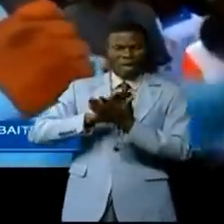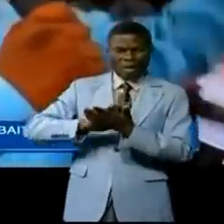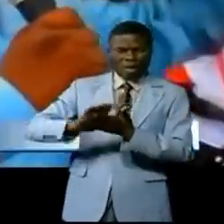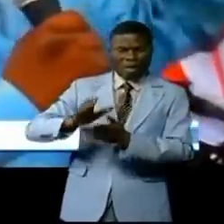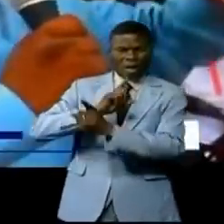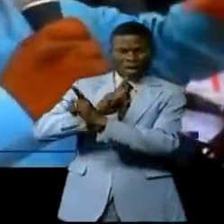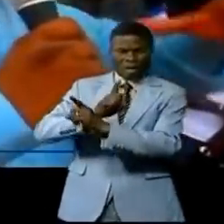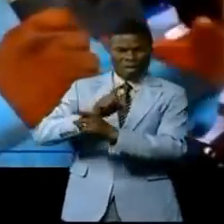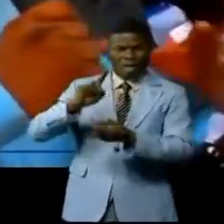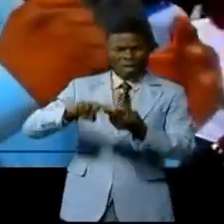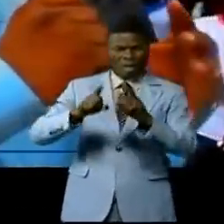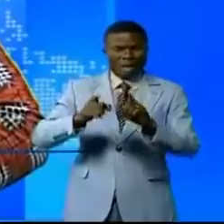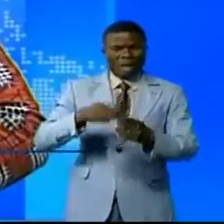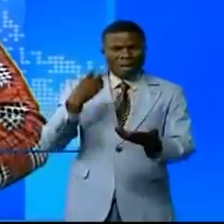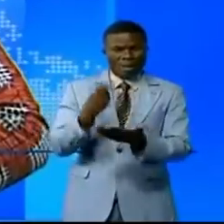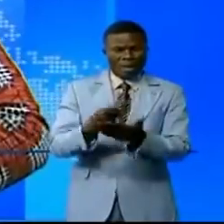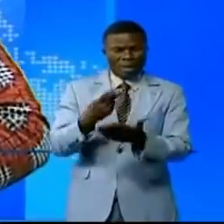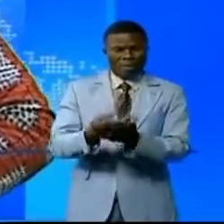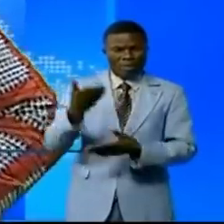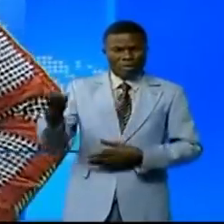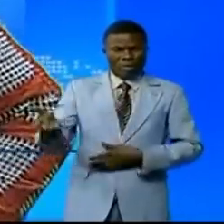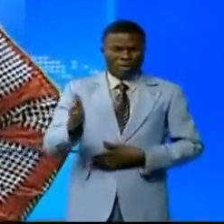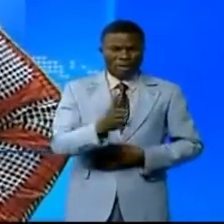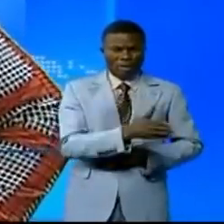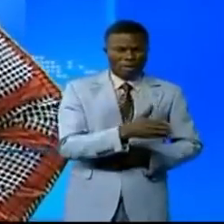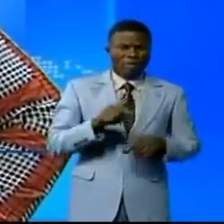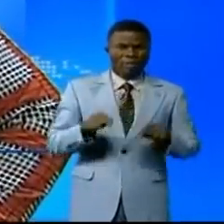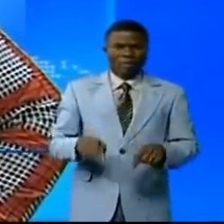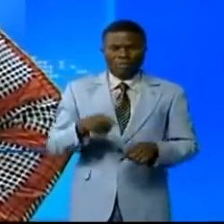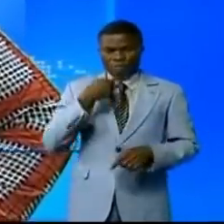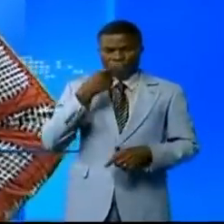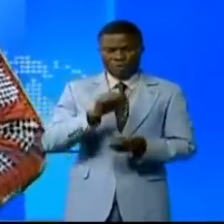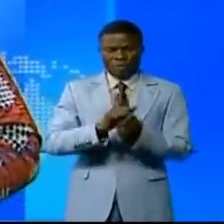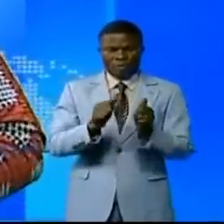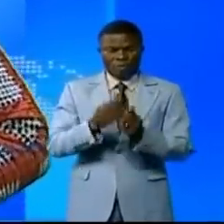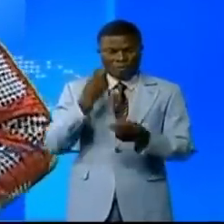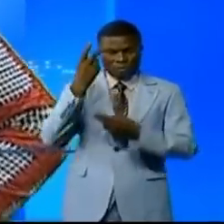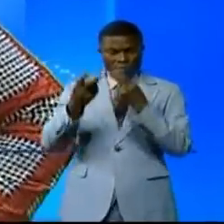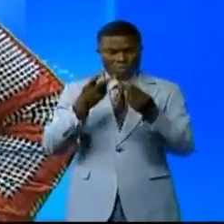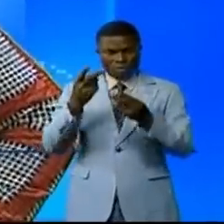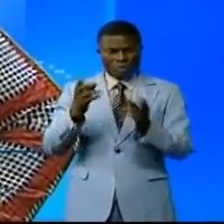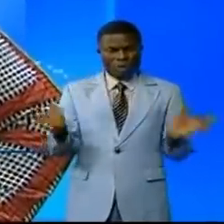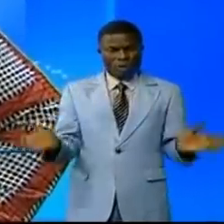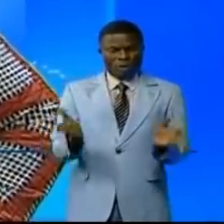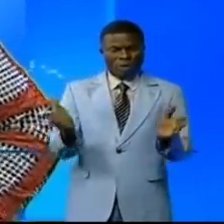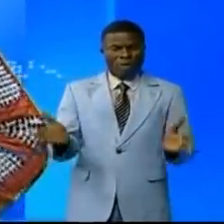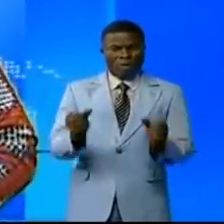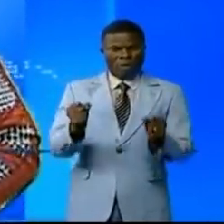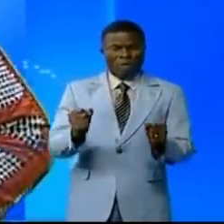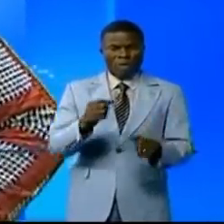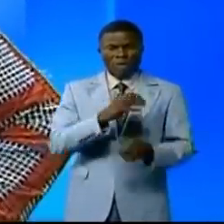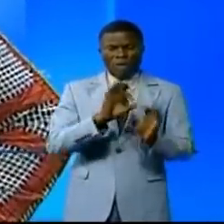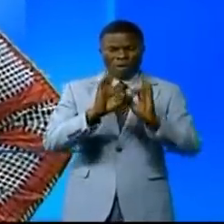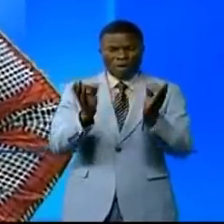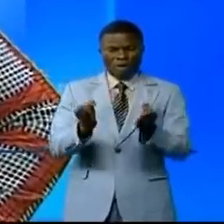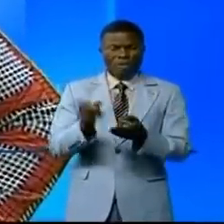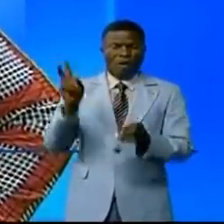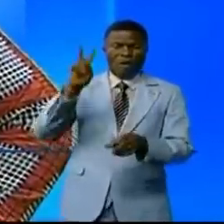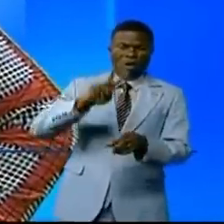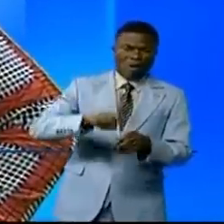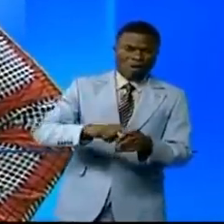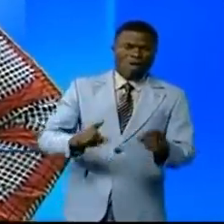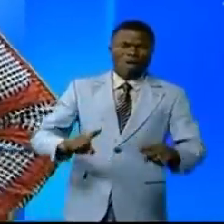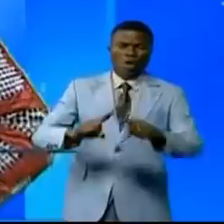de son collègue des sports. Parlons à présent de cette visite de réconfort aux familles des victimes des